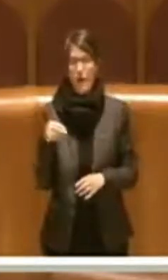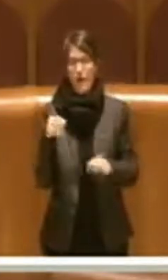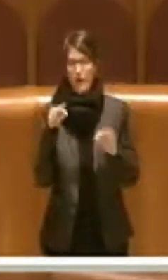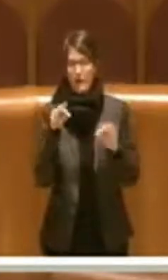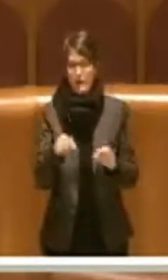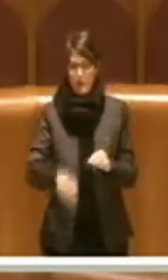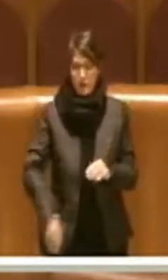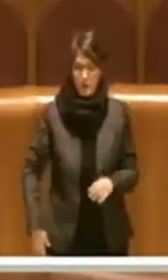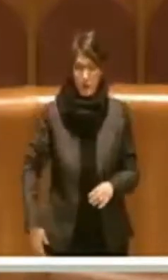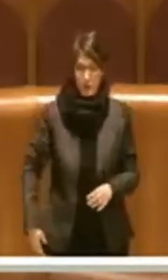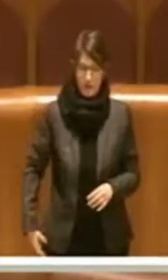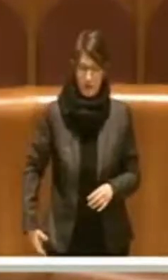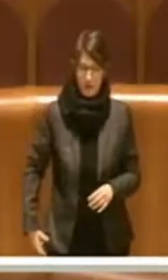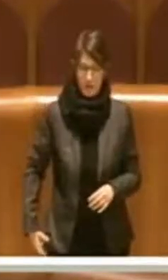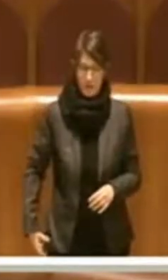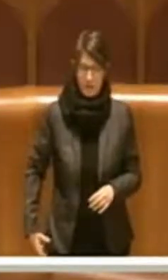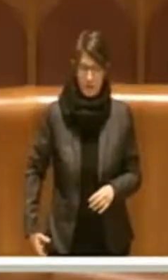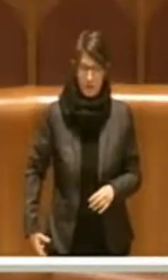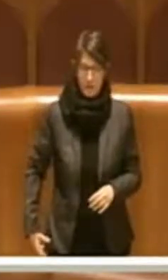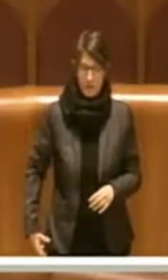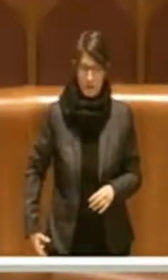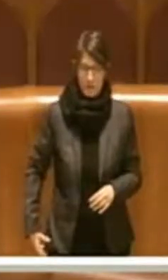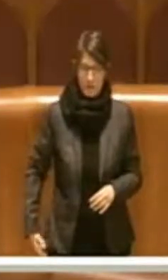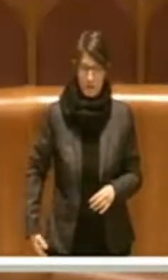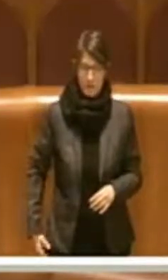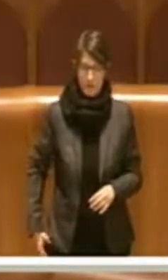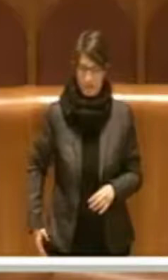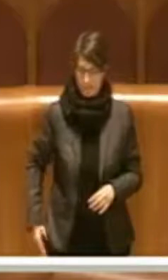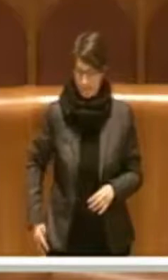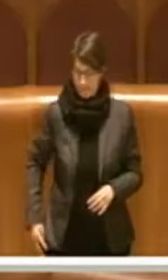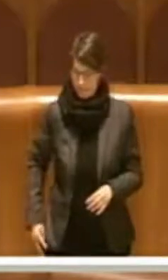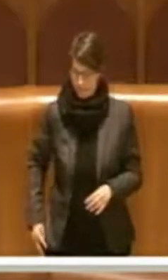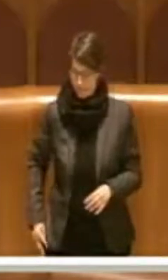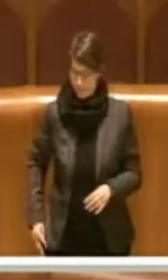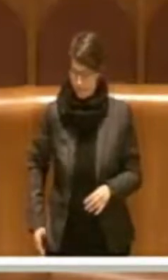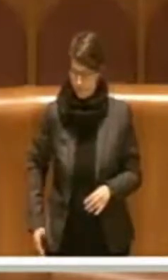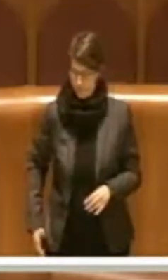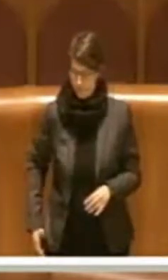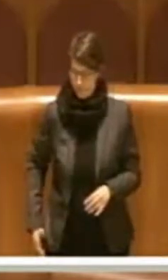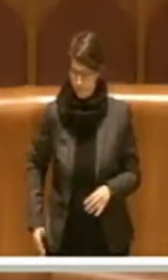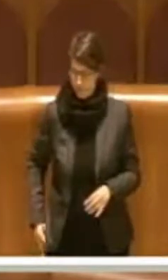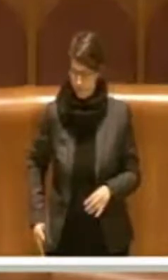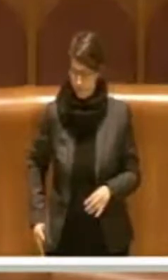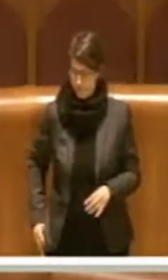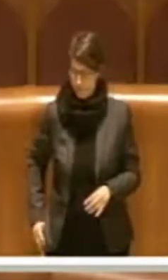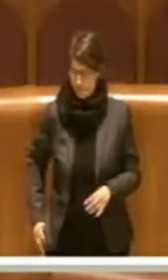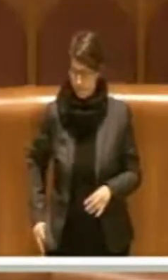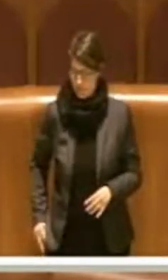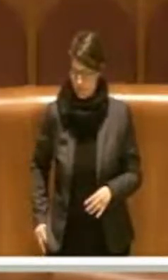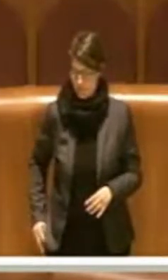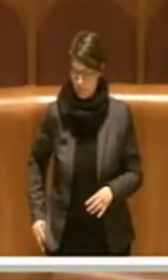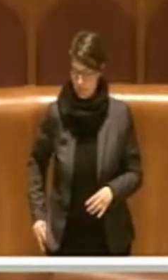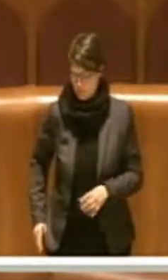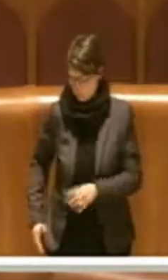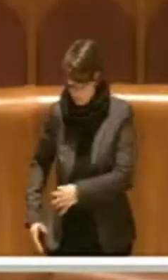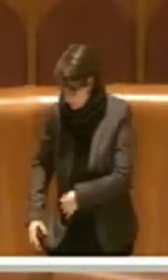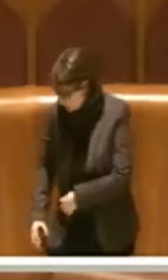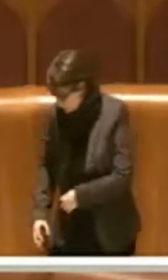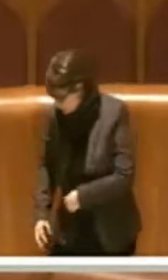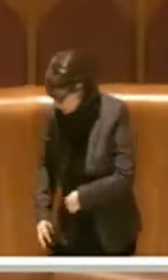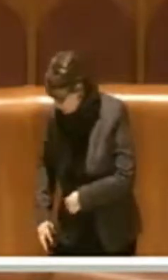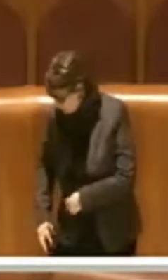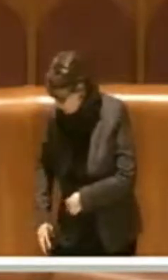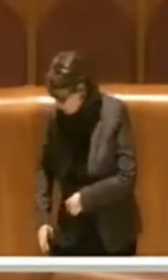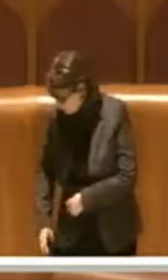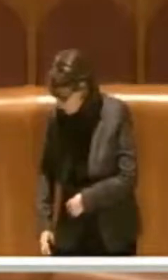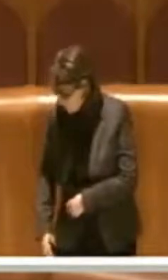alla Giunta, e devo dire ovviamente va in continuità anche rispetto a quanto richiesto dal Municipio 14,